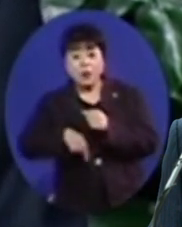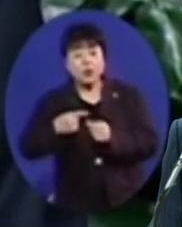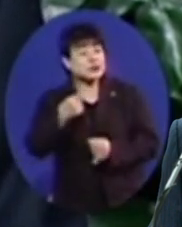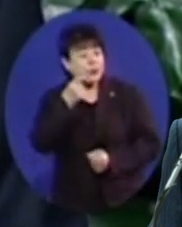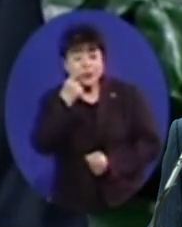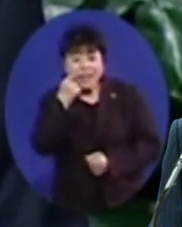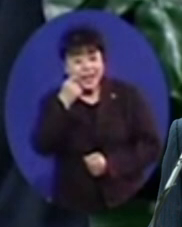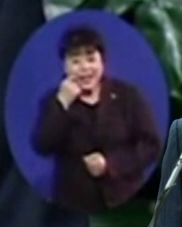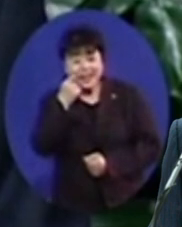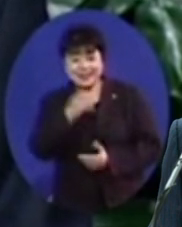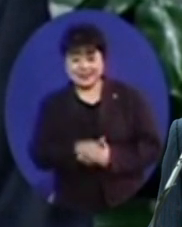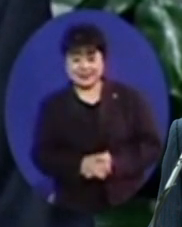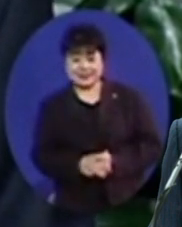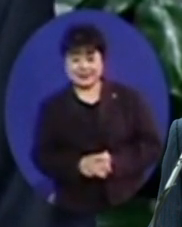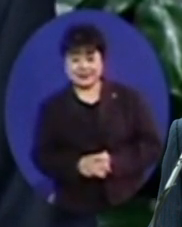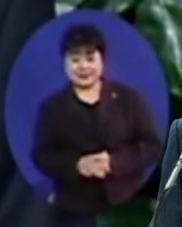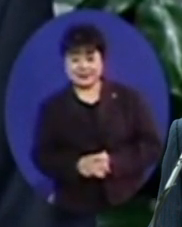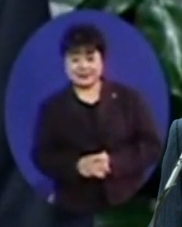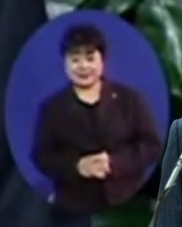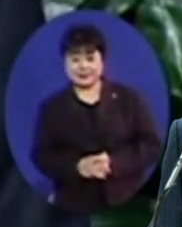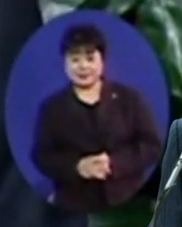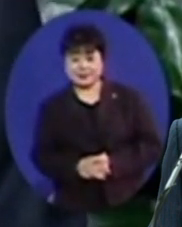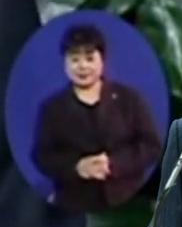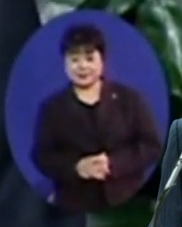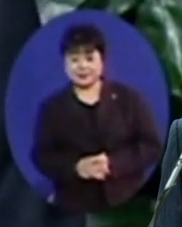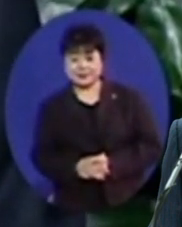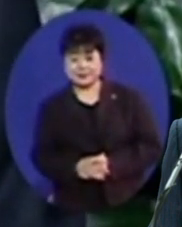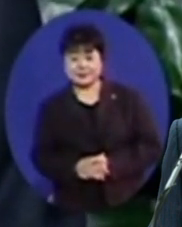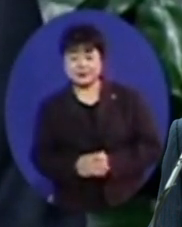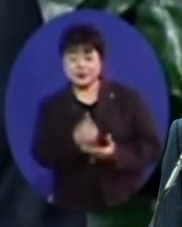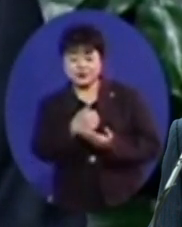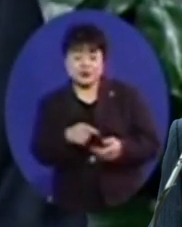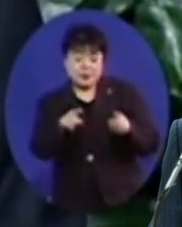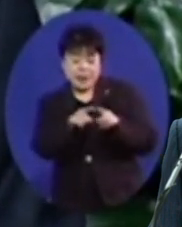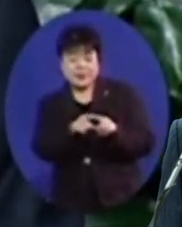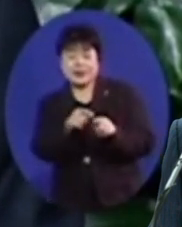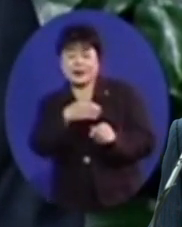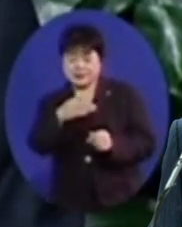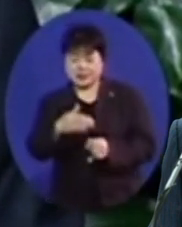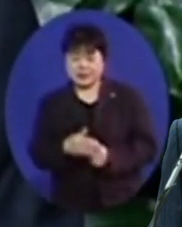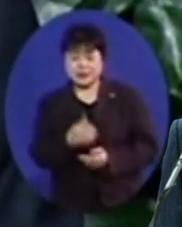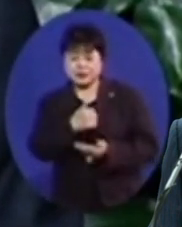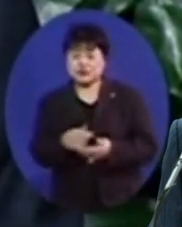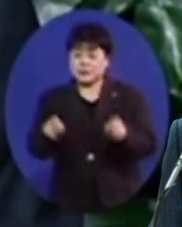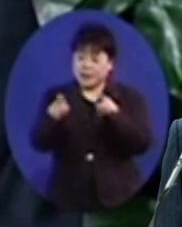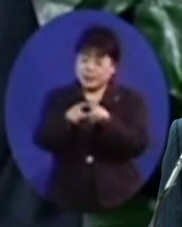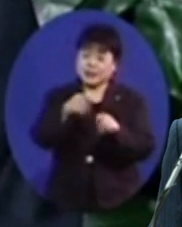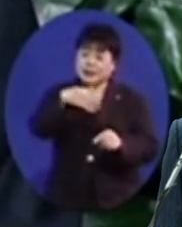못하니까 Dear Lord, let's go together. Let's go together.